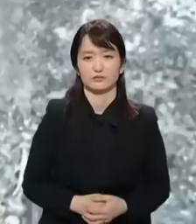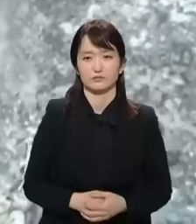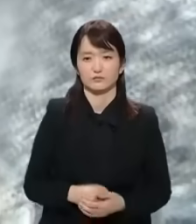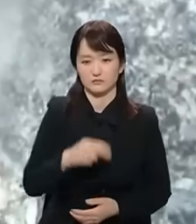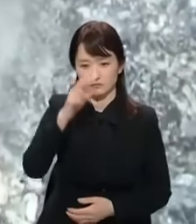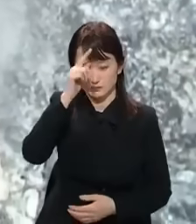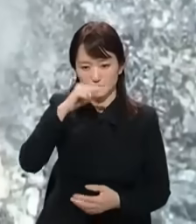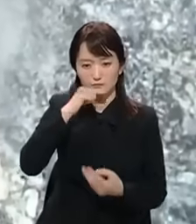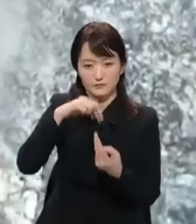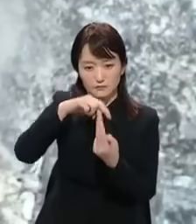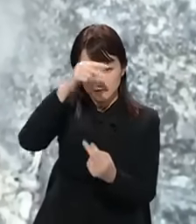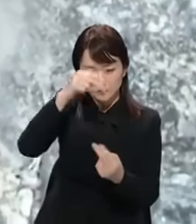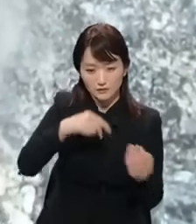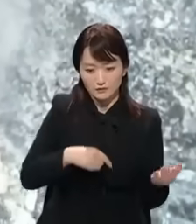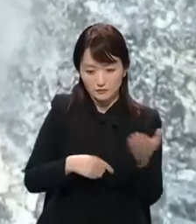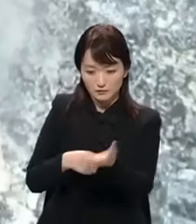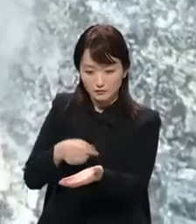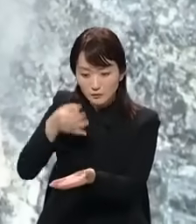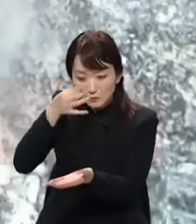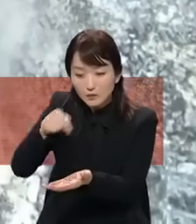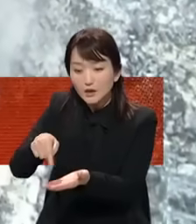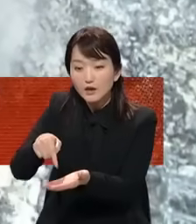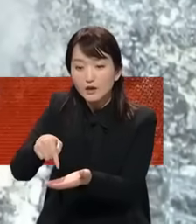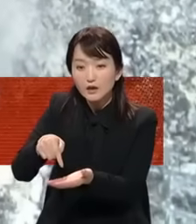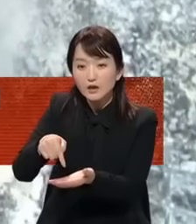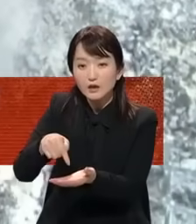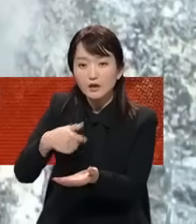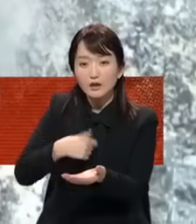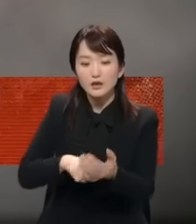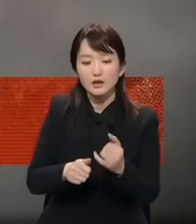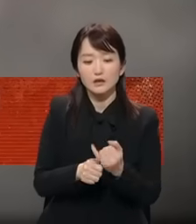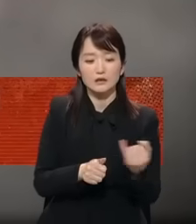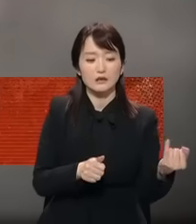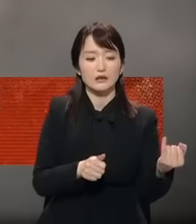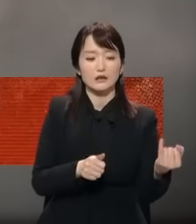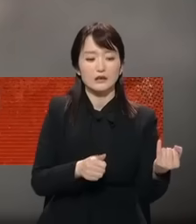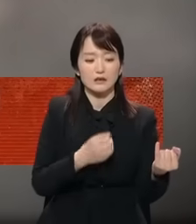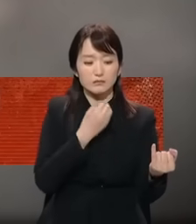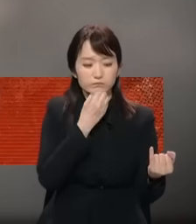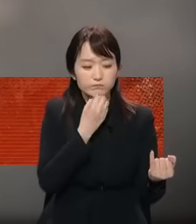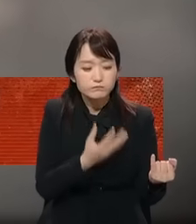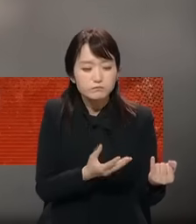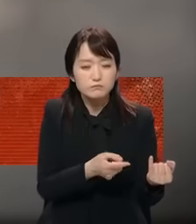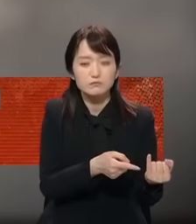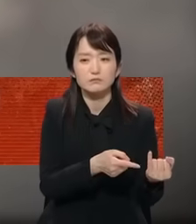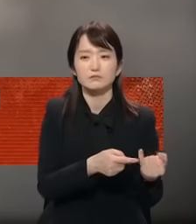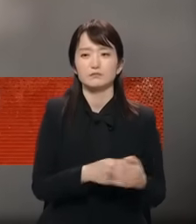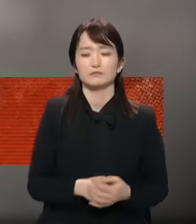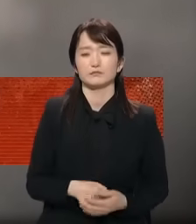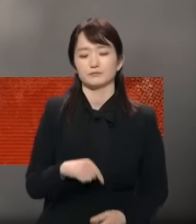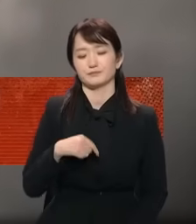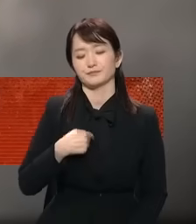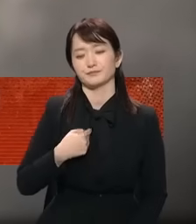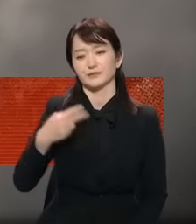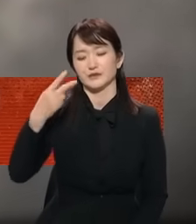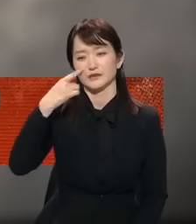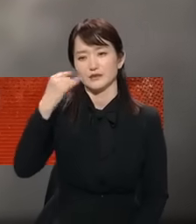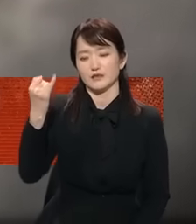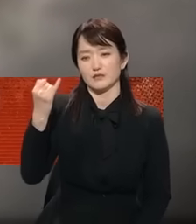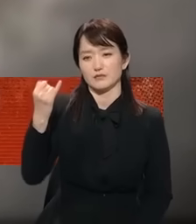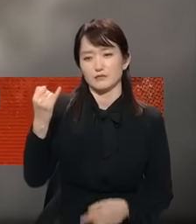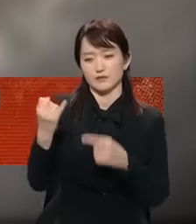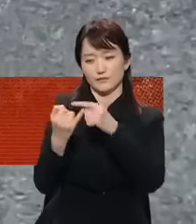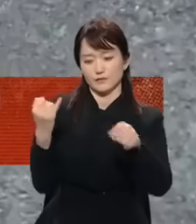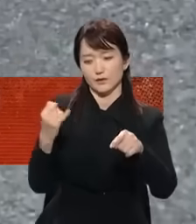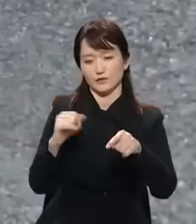의뢰서를 보여주니까 바로이 며느리 김씨가 사실을 틀어놓기 시작합니다 어떤 사실요 자기가 시어머니를 살해하고 그